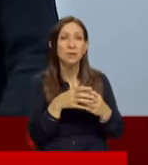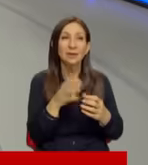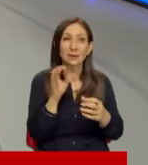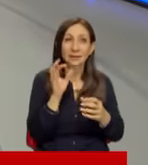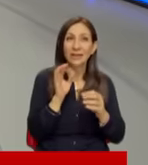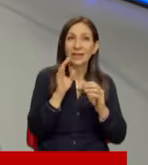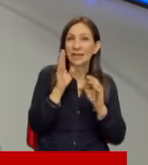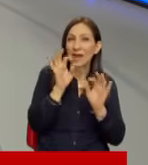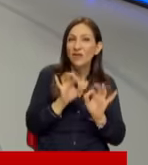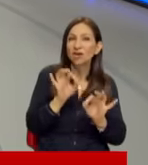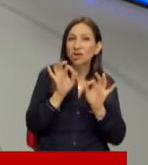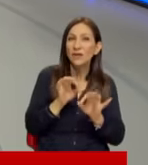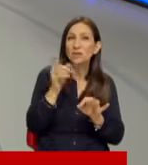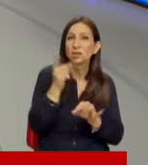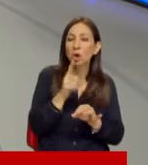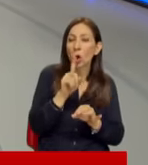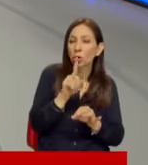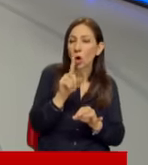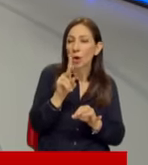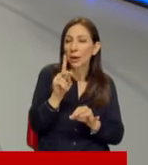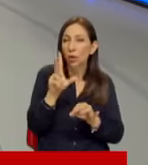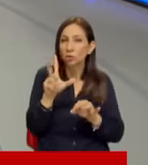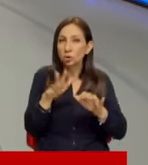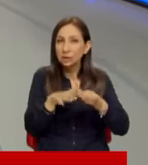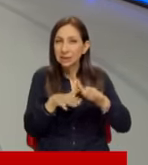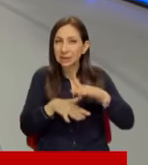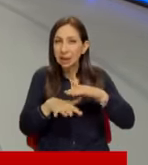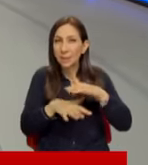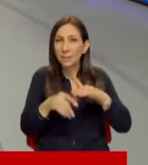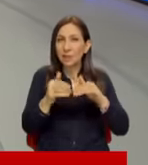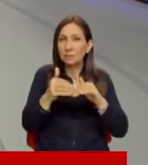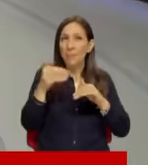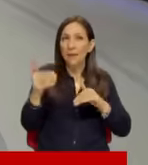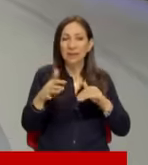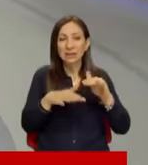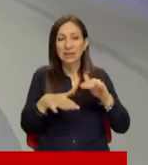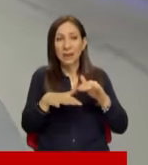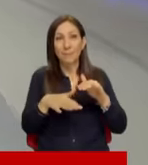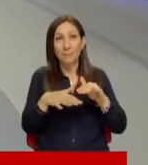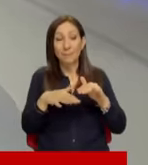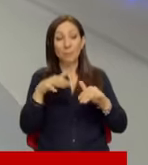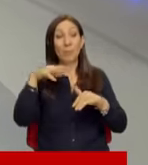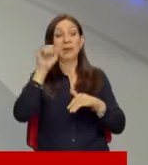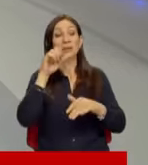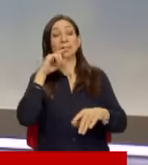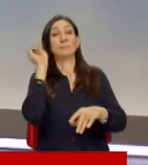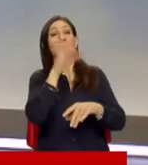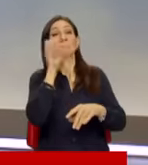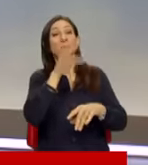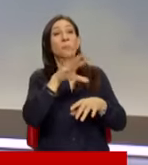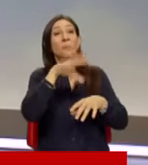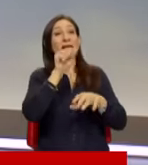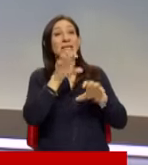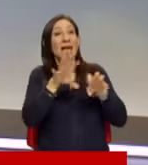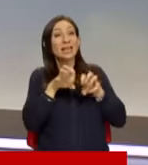evet, %10'la, 12'yle, 13'le bir taban buluyor ve biraz merkezin dışından tabana merkeze seslenerek merkezi etkiliyor.